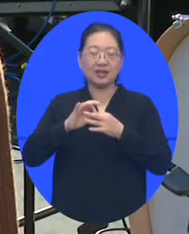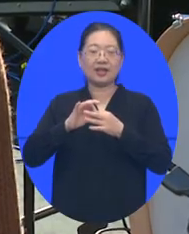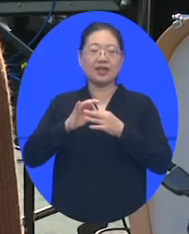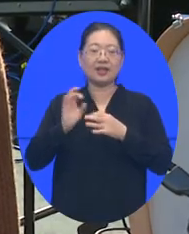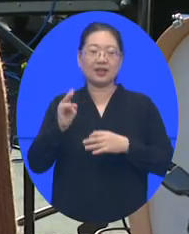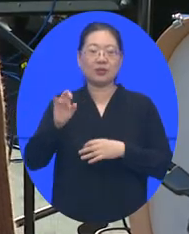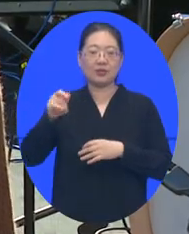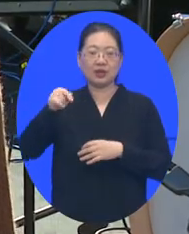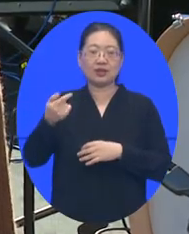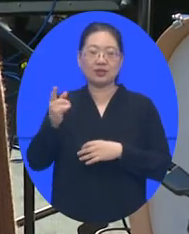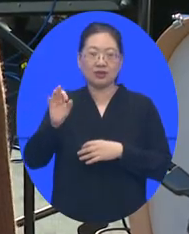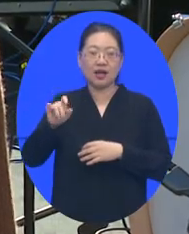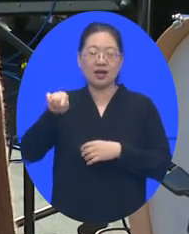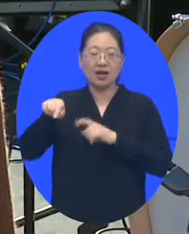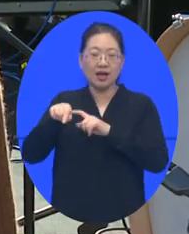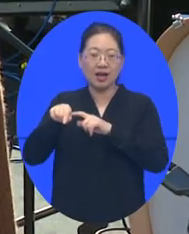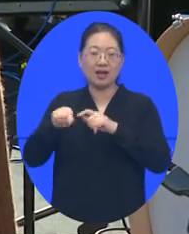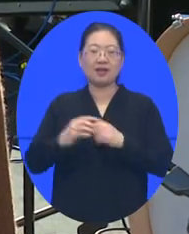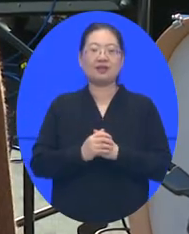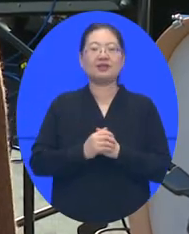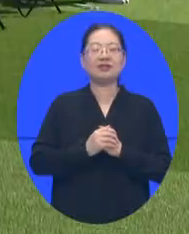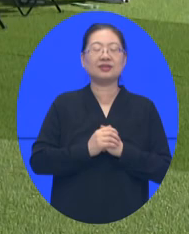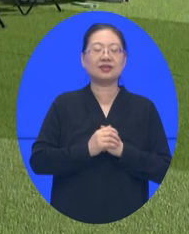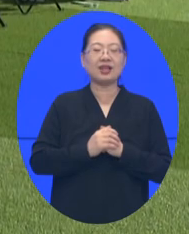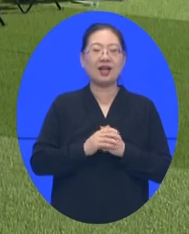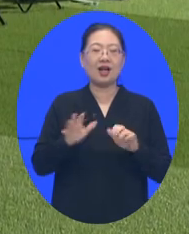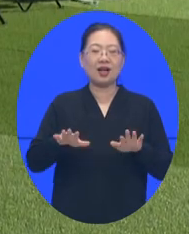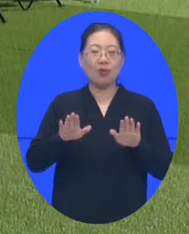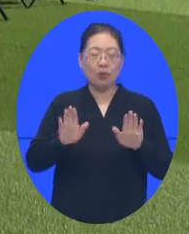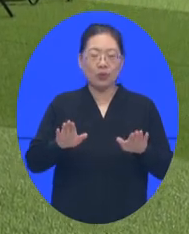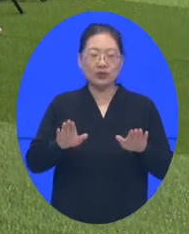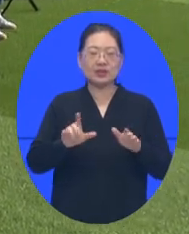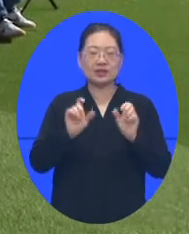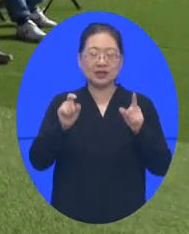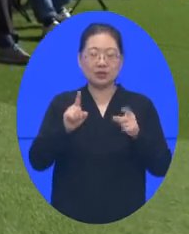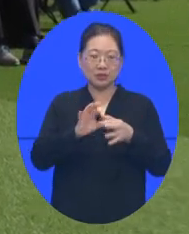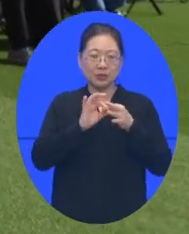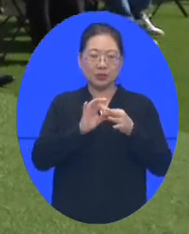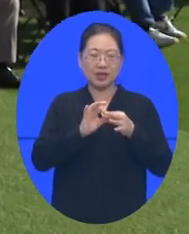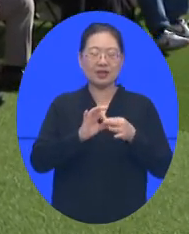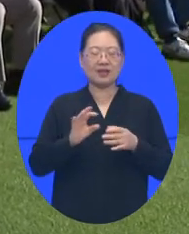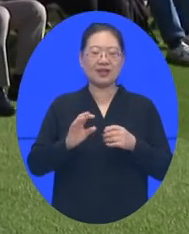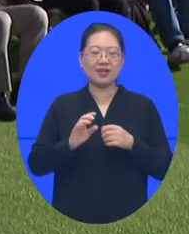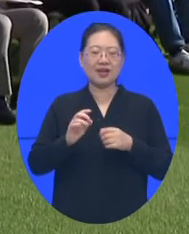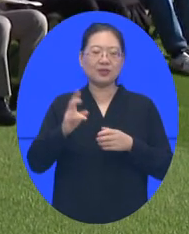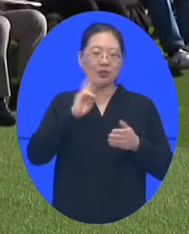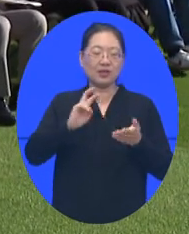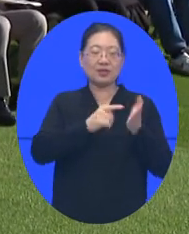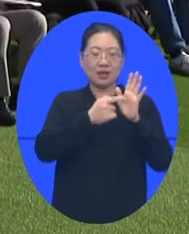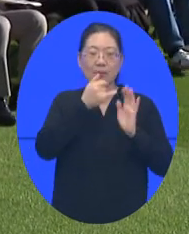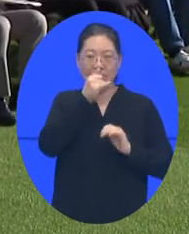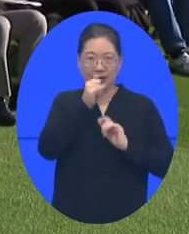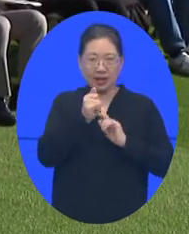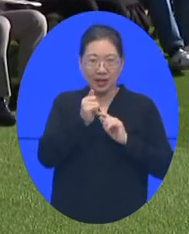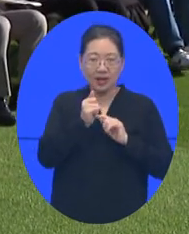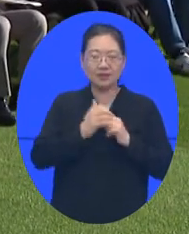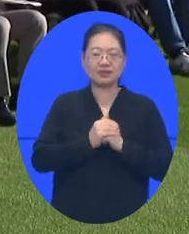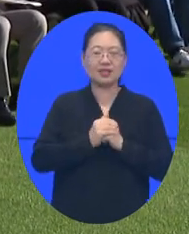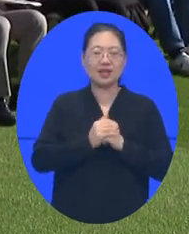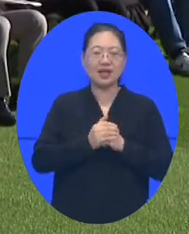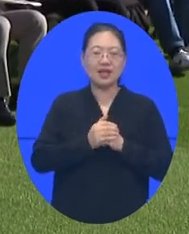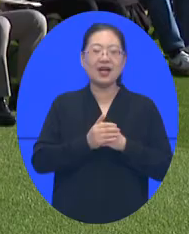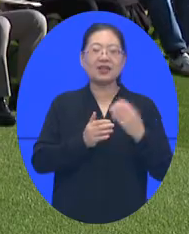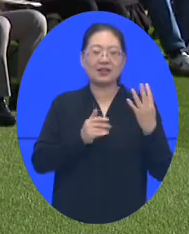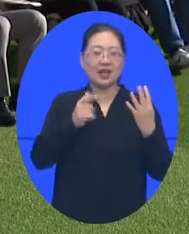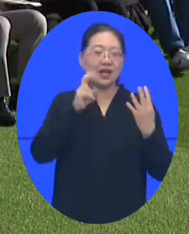통해 경기 아트센터 야외 무대에 올랐습니다. 단 네 곡뿐인 짧은 공연 시간이지만 관객을 직접 만날 수 있는